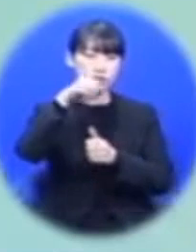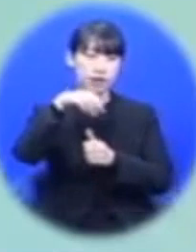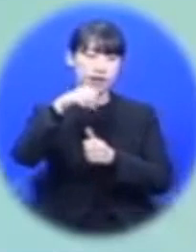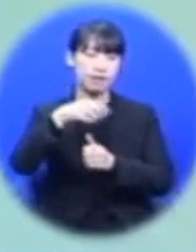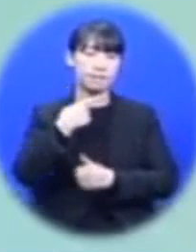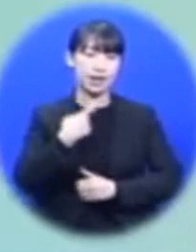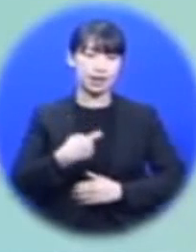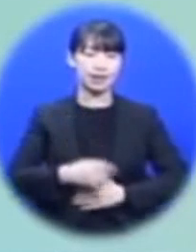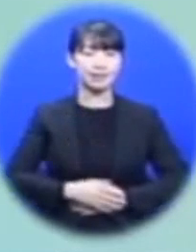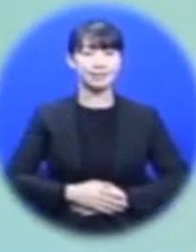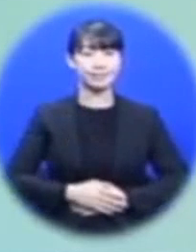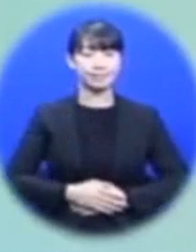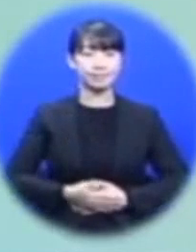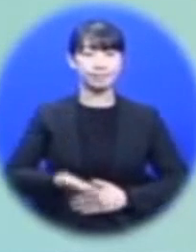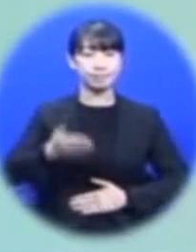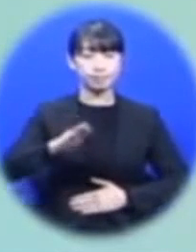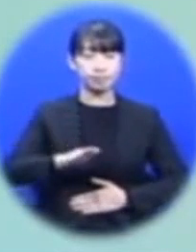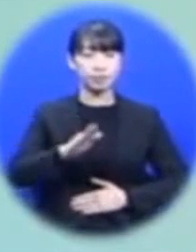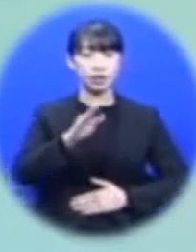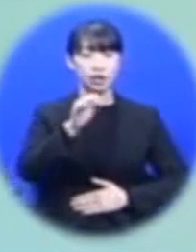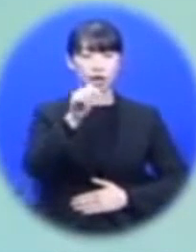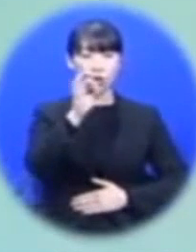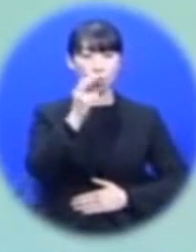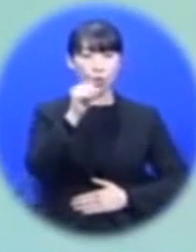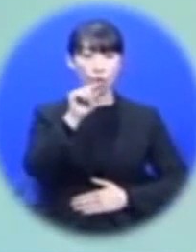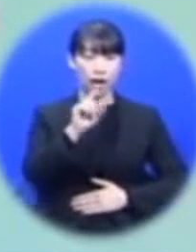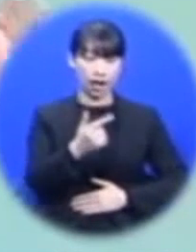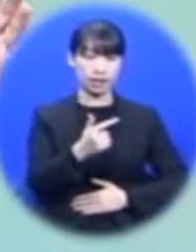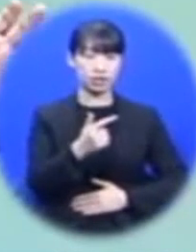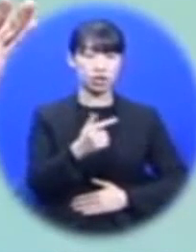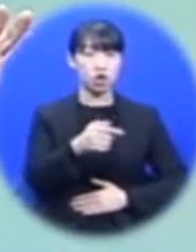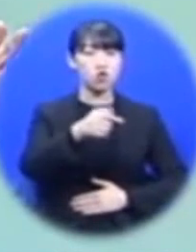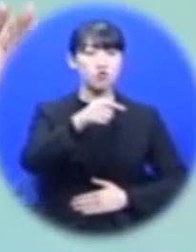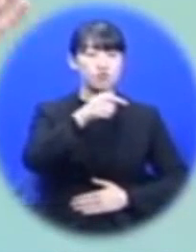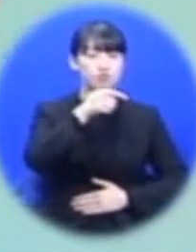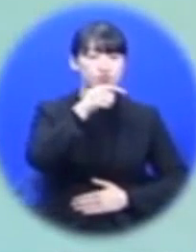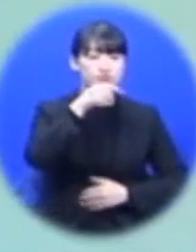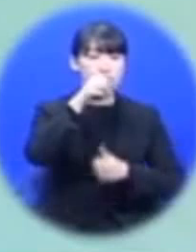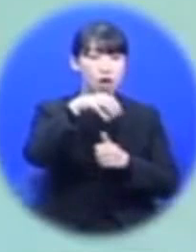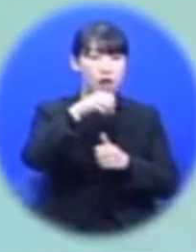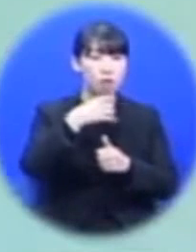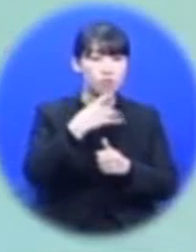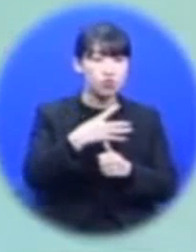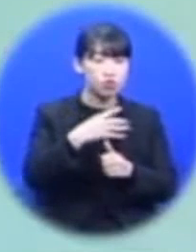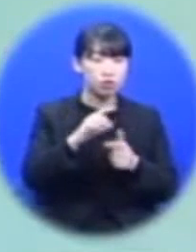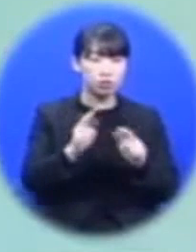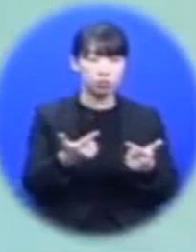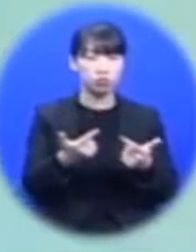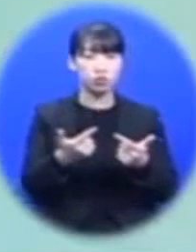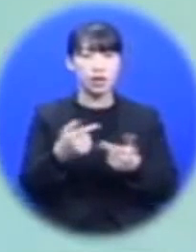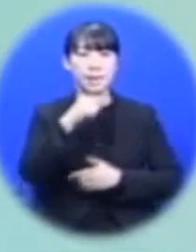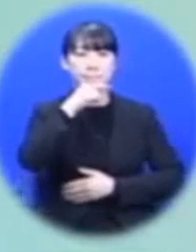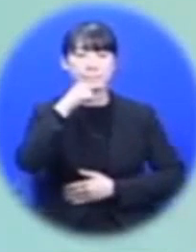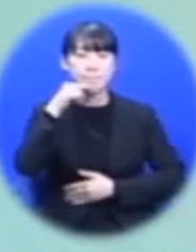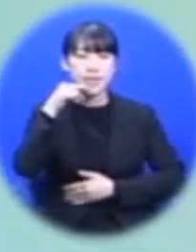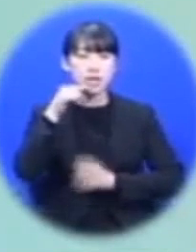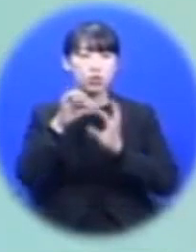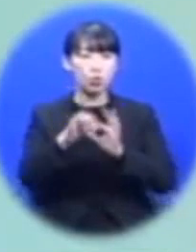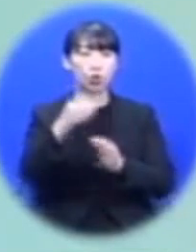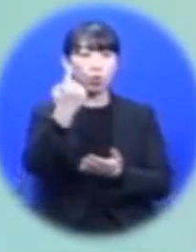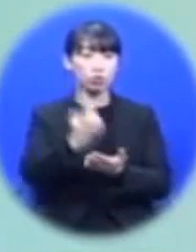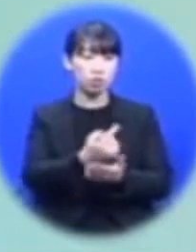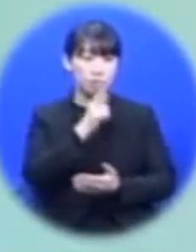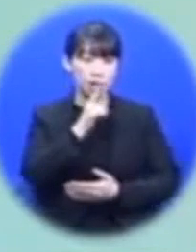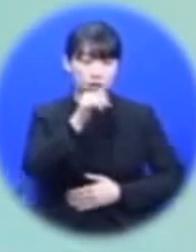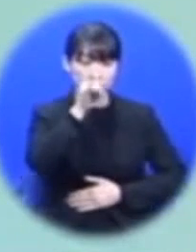거지 그러나 요한 사도는 또 예수님이 물로만 나신게 아니고 피로 나셨다고 말씀합니다이